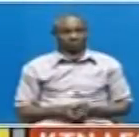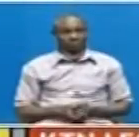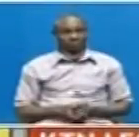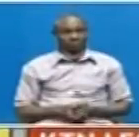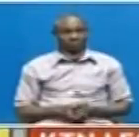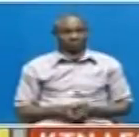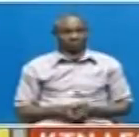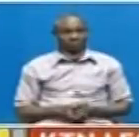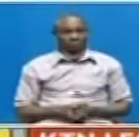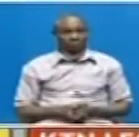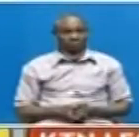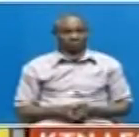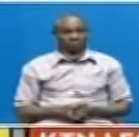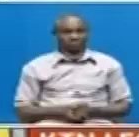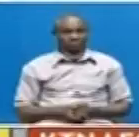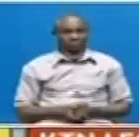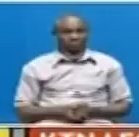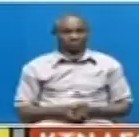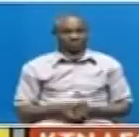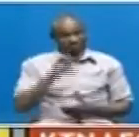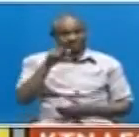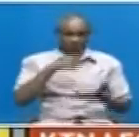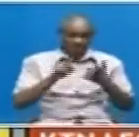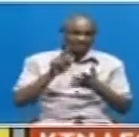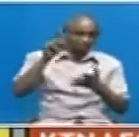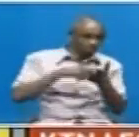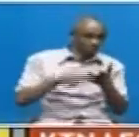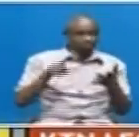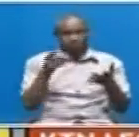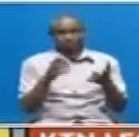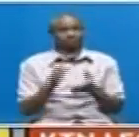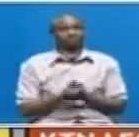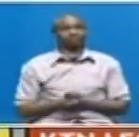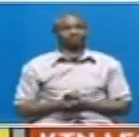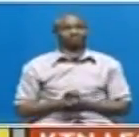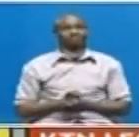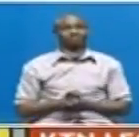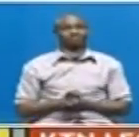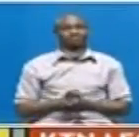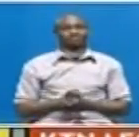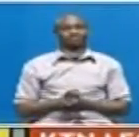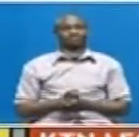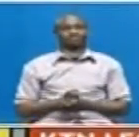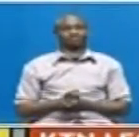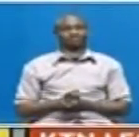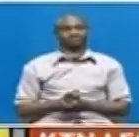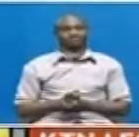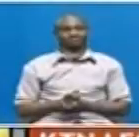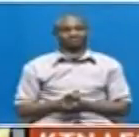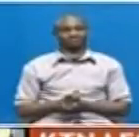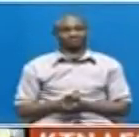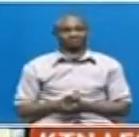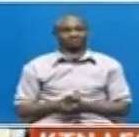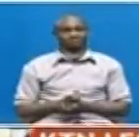Yaniyatim. Rekorgat. Yafdur amama wa yasalu ayyana yawm al-qiyamati. Faida